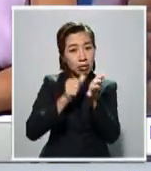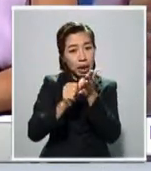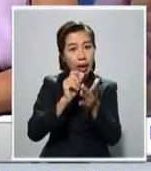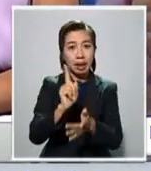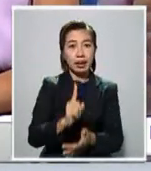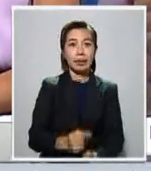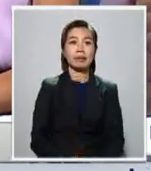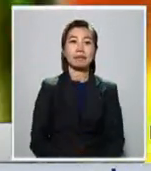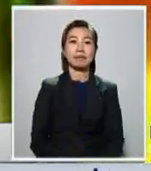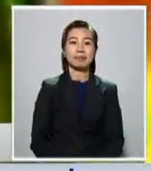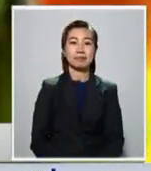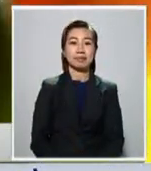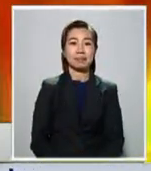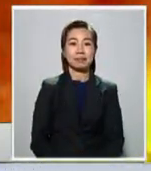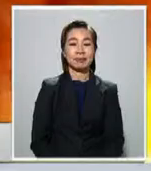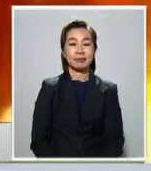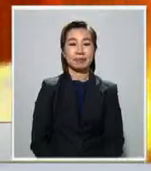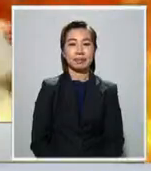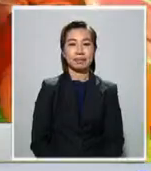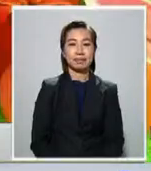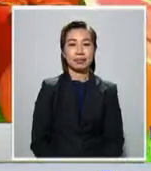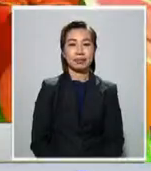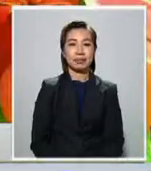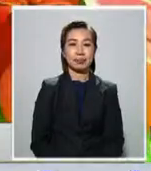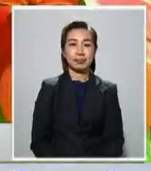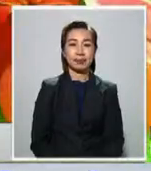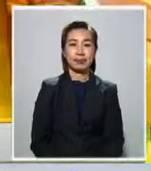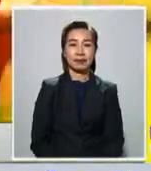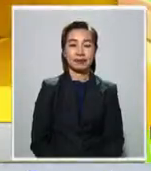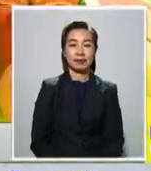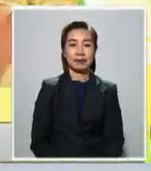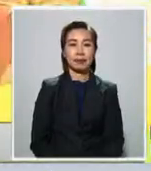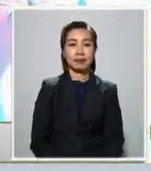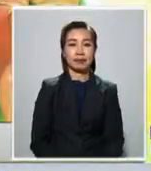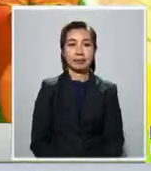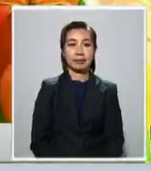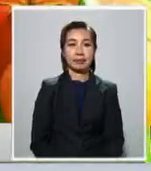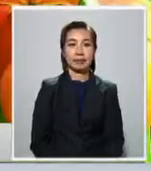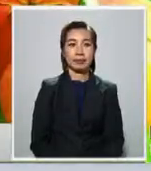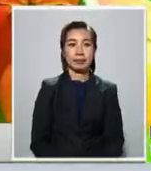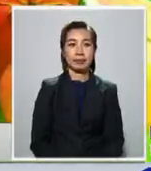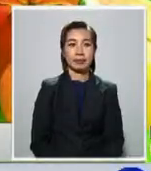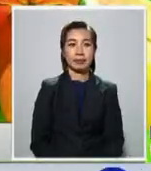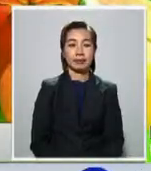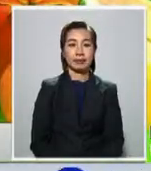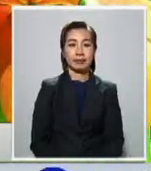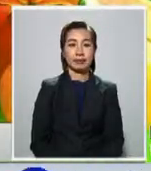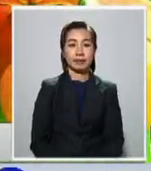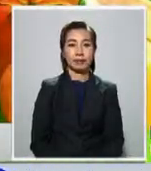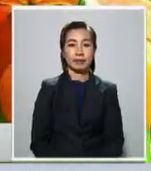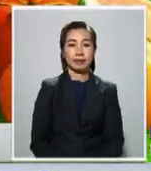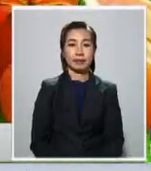ยังไงครับ เขียนผู้รู้คุณค่าประชาชนไทยคือหน้าที่คือหัวใจ